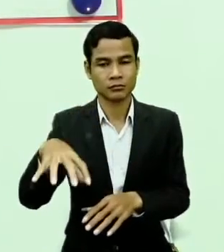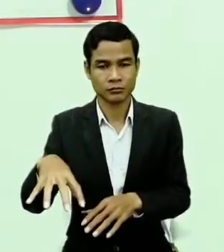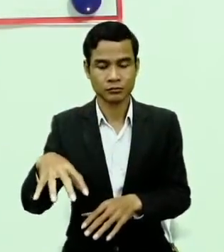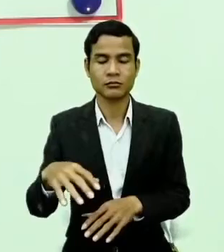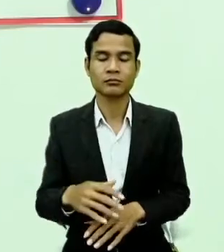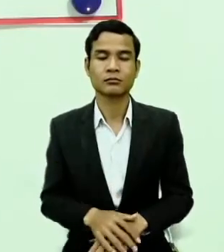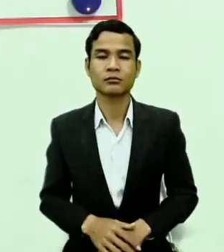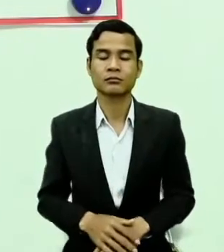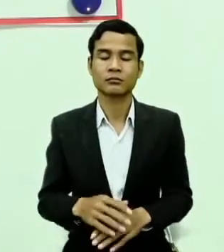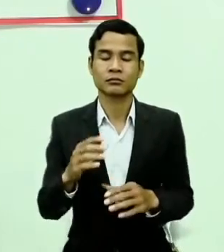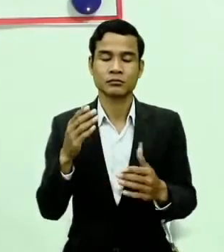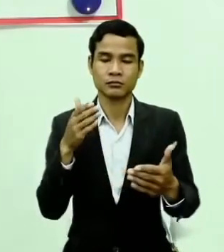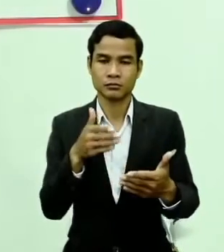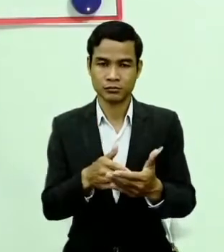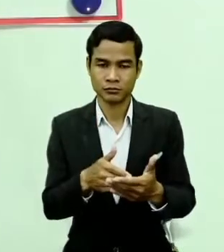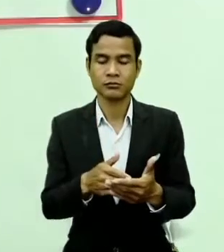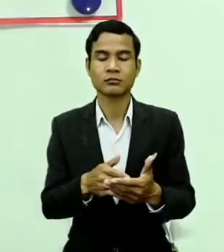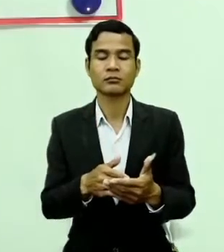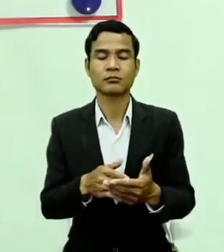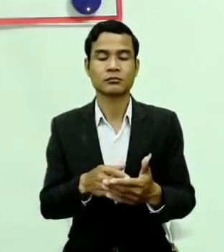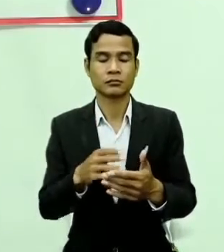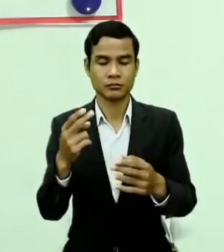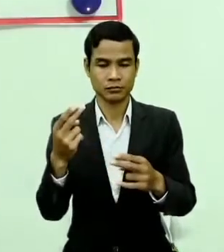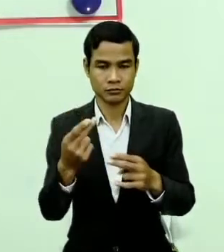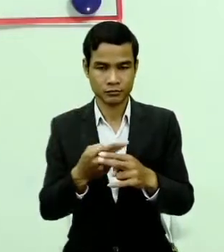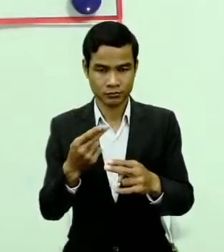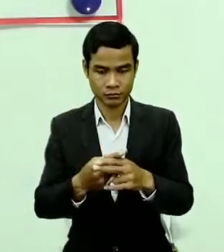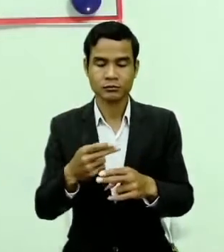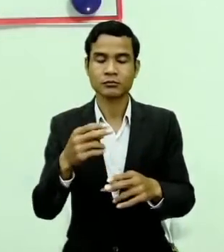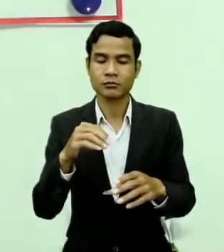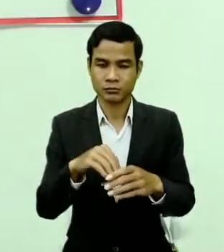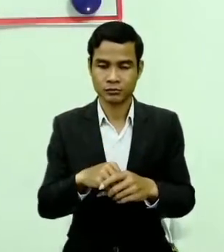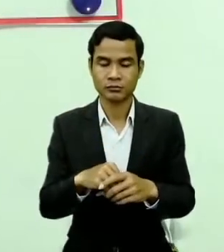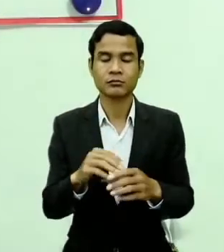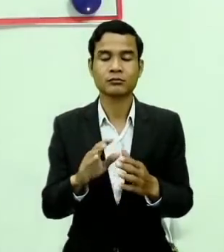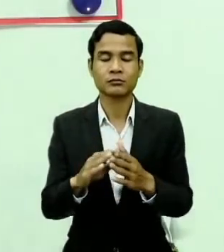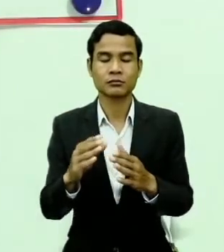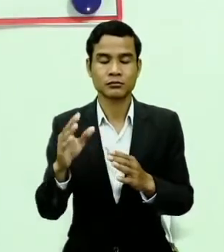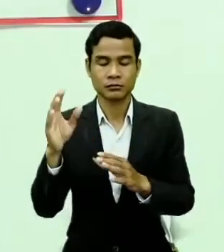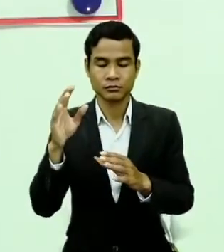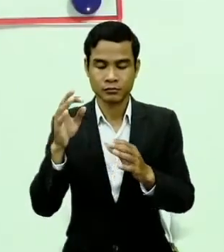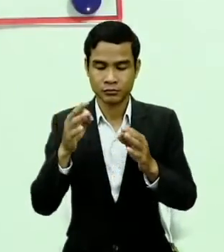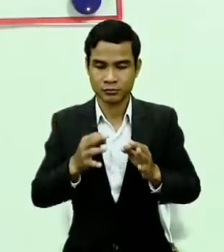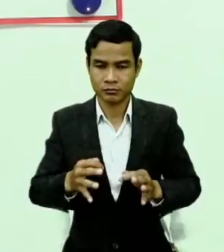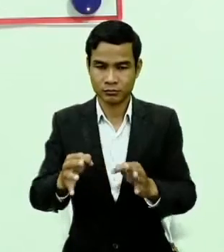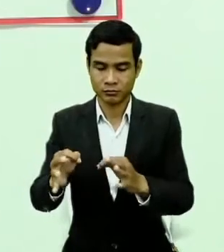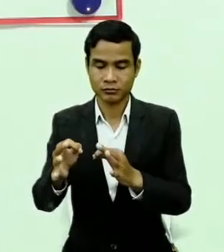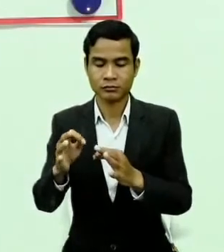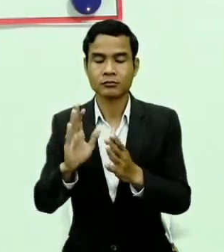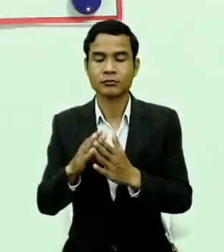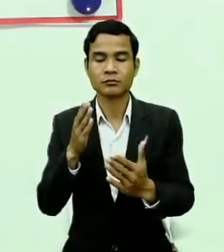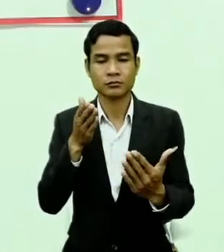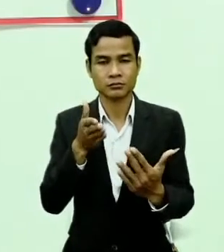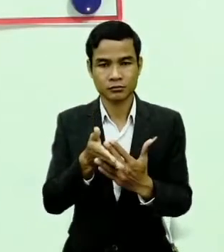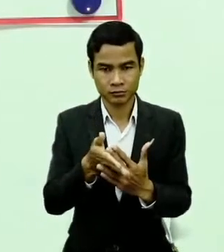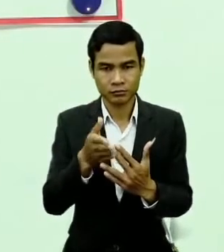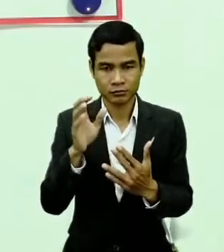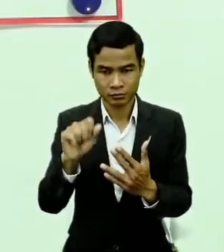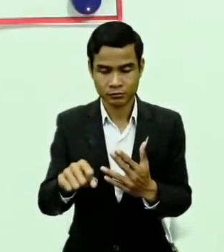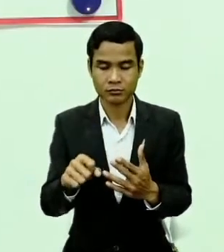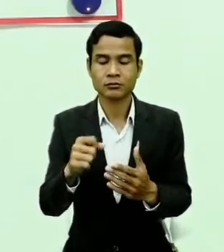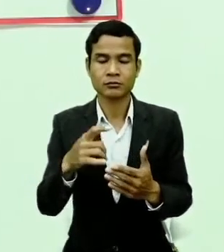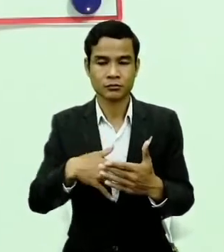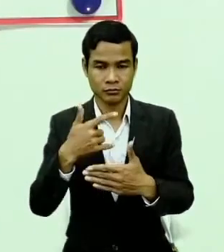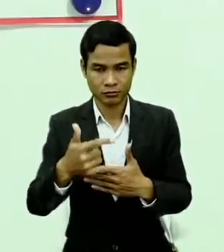lãnh, ốc bà sạc, khả nông ca ạ nụ vót. Rồi dốt vị thí, chùm nè ụ bạ xá